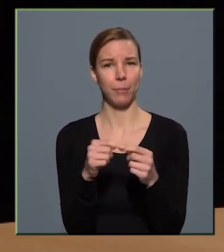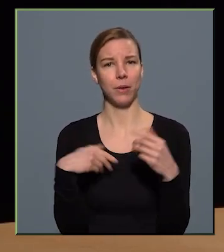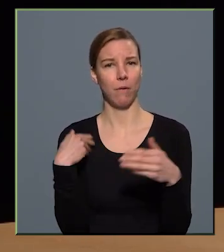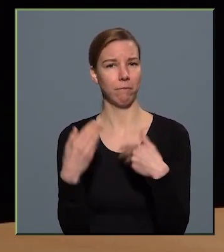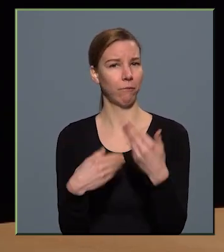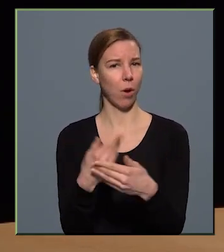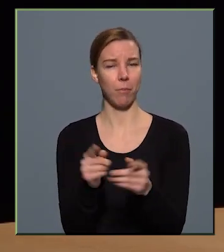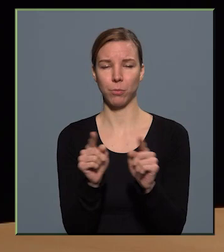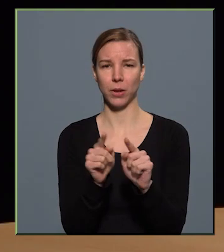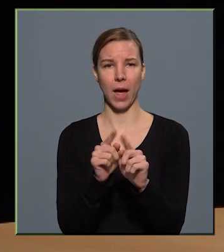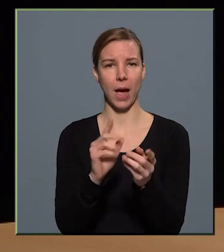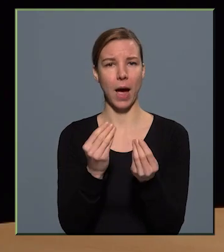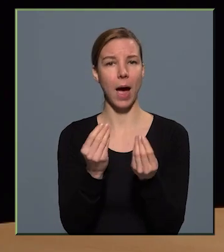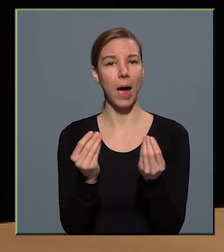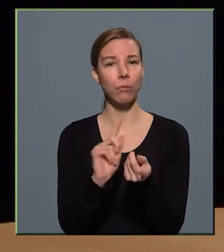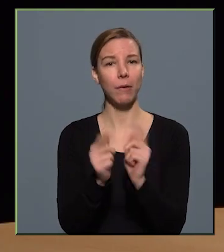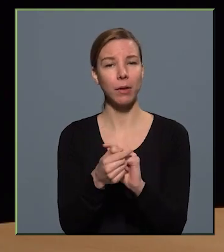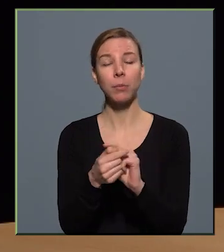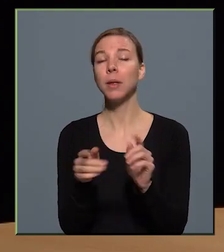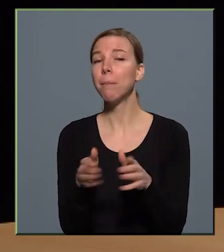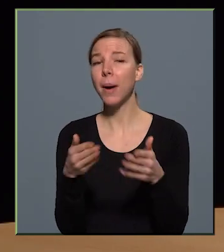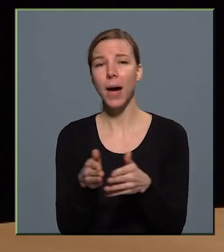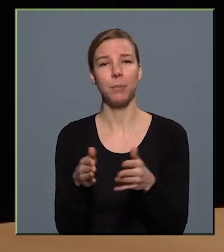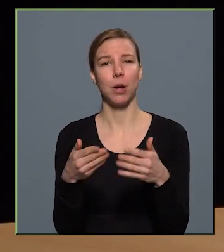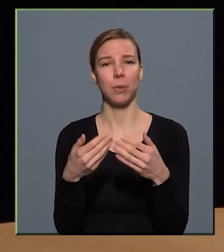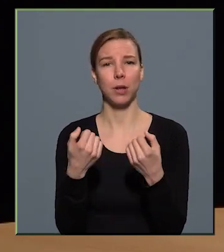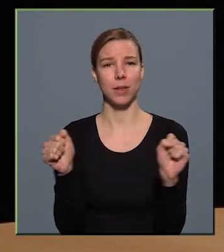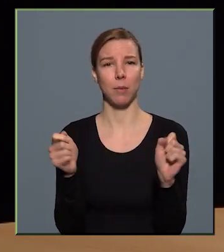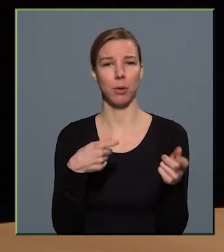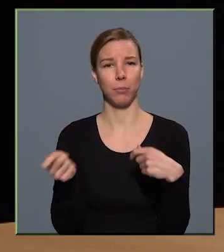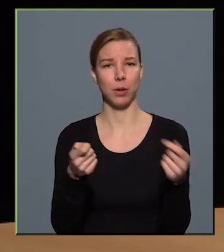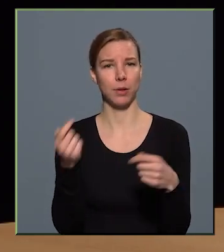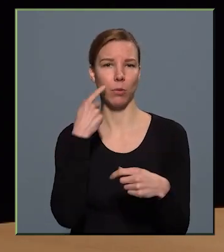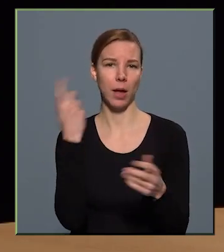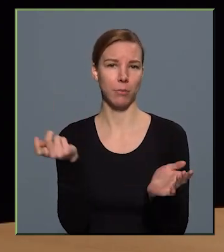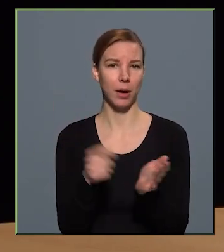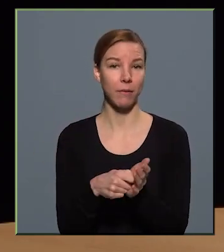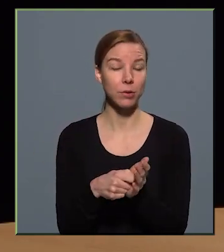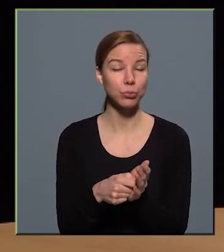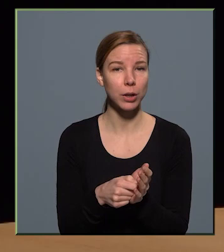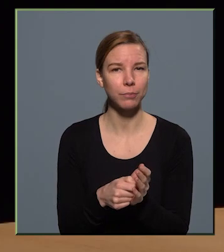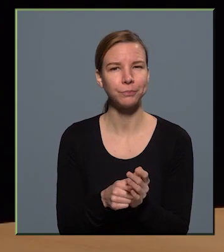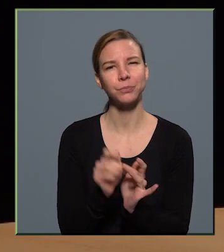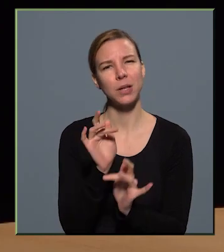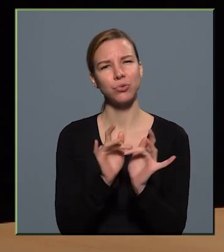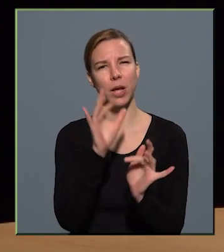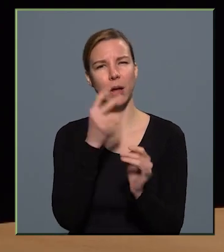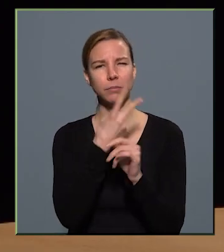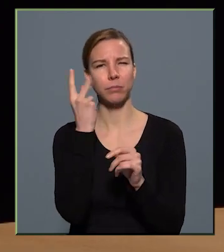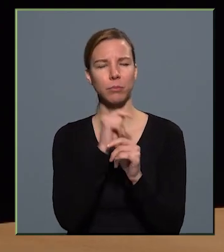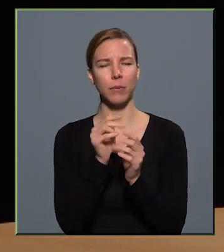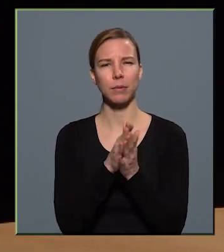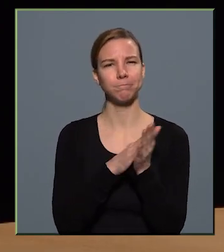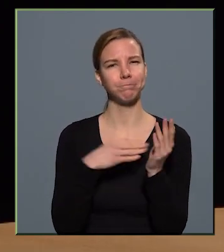folyamatban, mint szinte bármi, amit a szabad piacon meg lehet vásárolni. Néhányan már akkor elkezdtek azért arról beszélni, hogy a